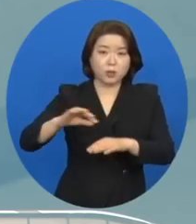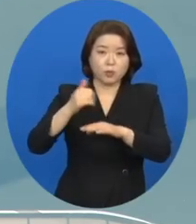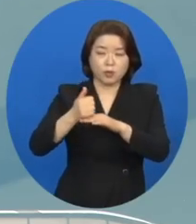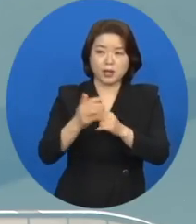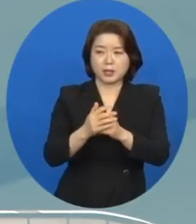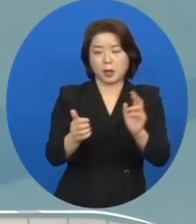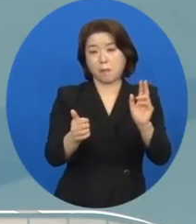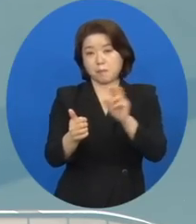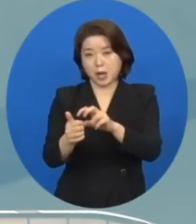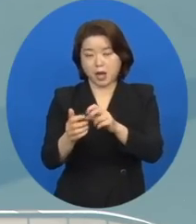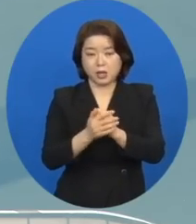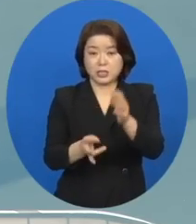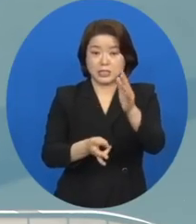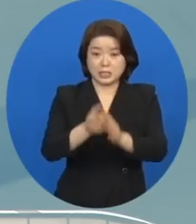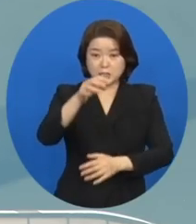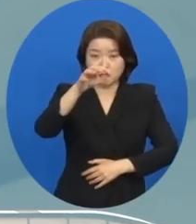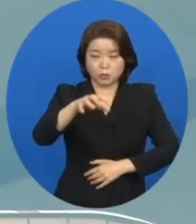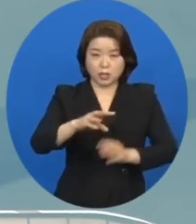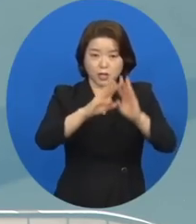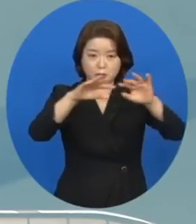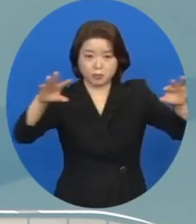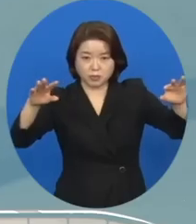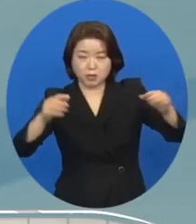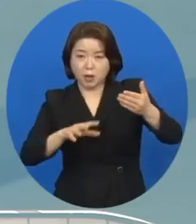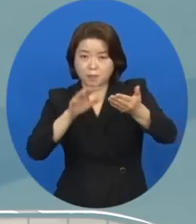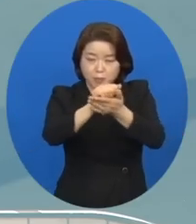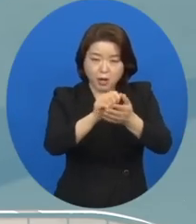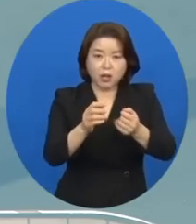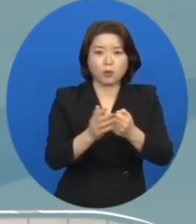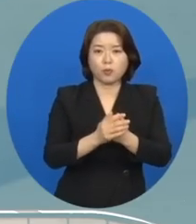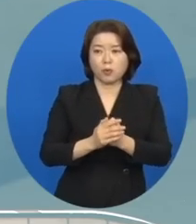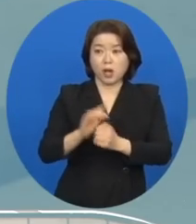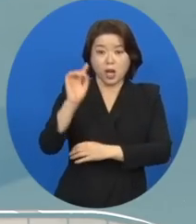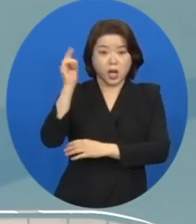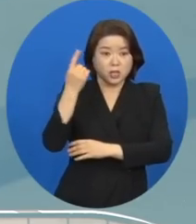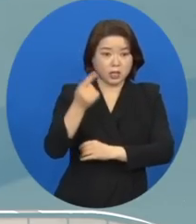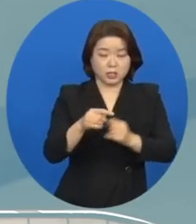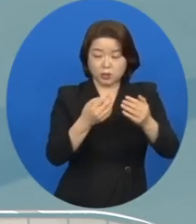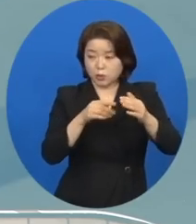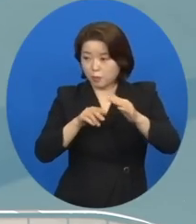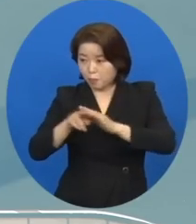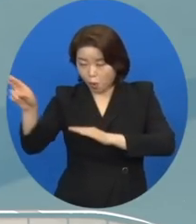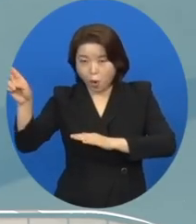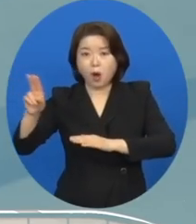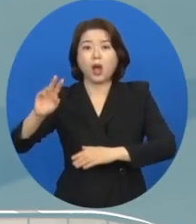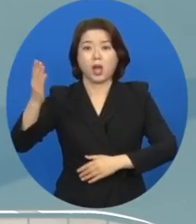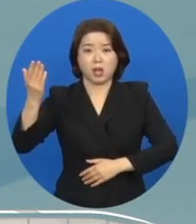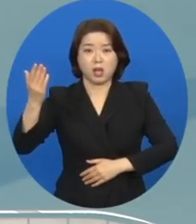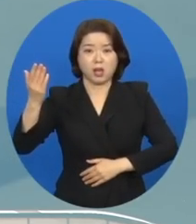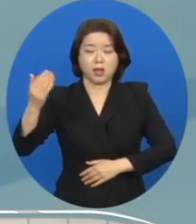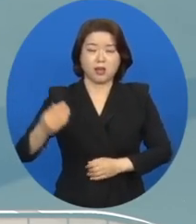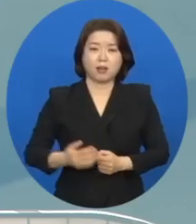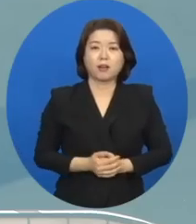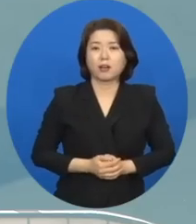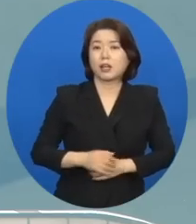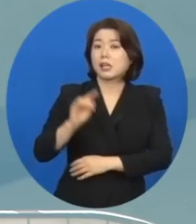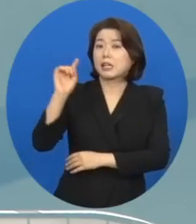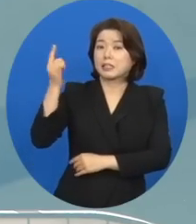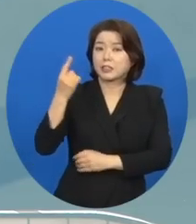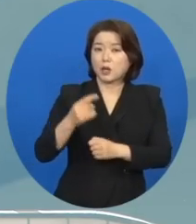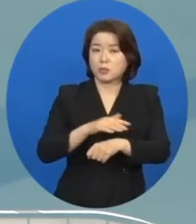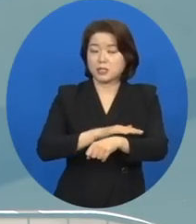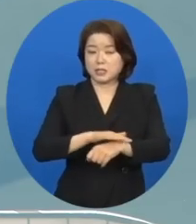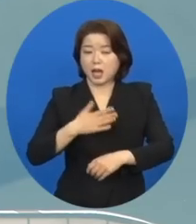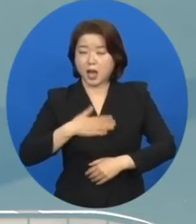성을 공격해서 결국 점령하고 다윗은 황급하게 그 성을 버리고 떠나야 했습니다. 다윗을 잘